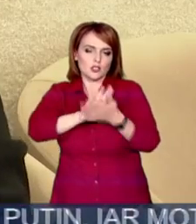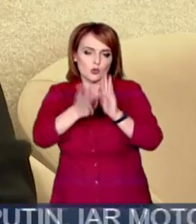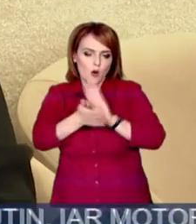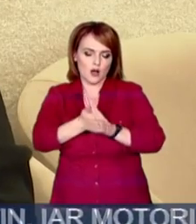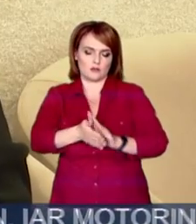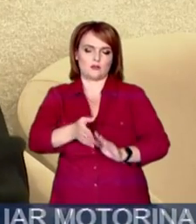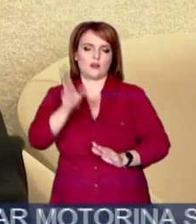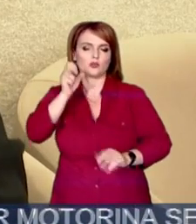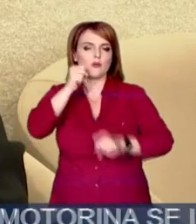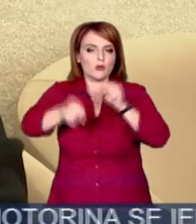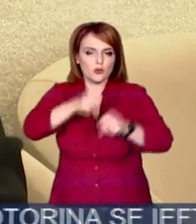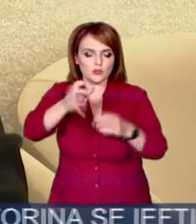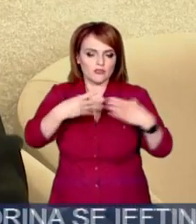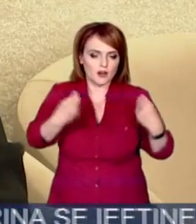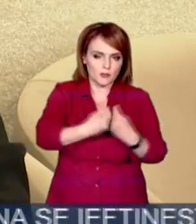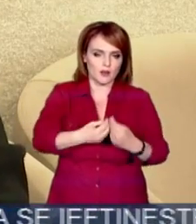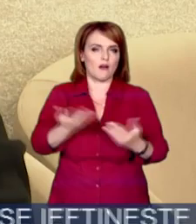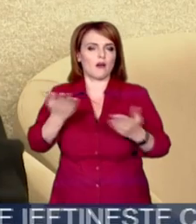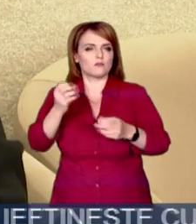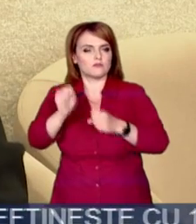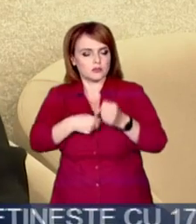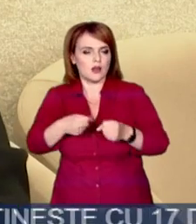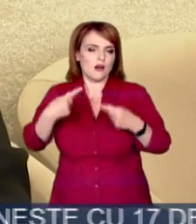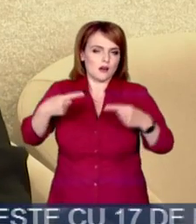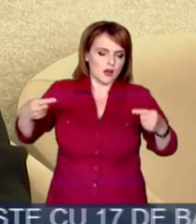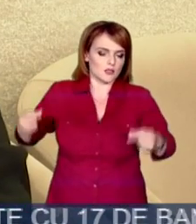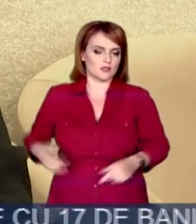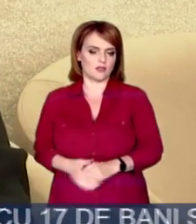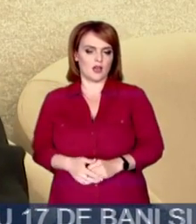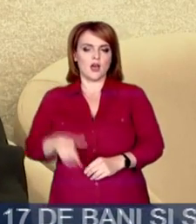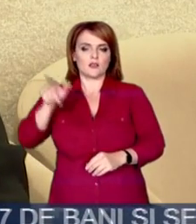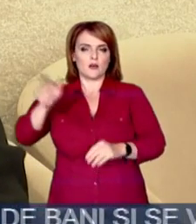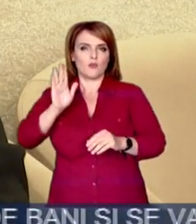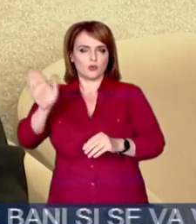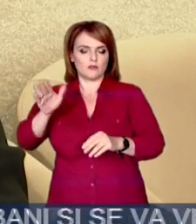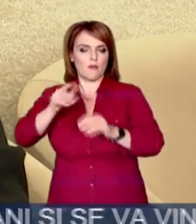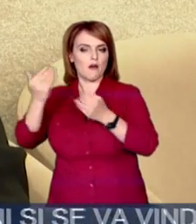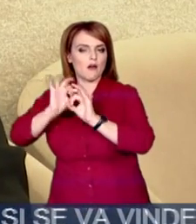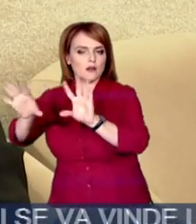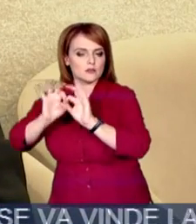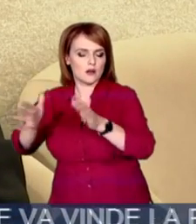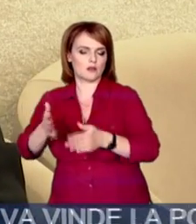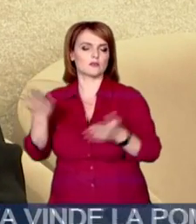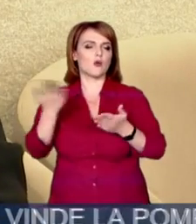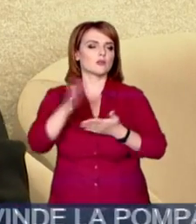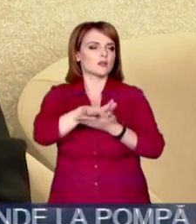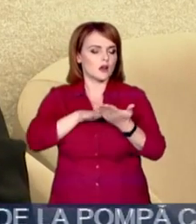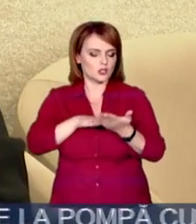adresează sunt informate ce pași trebuie să facă, unde să se adreseze, primesc consiliere